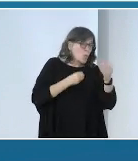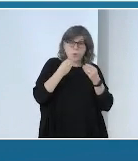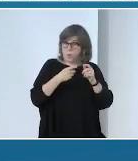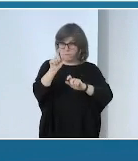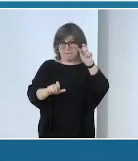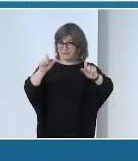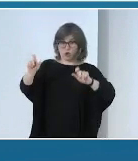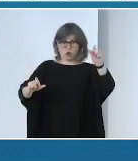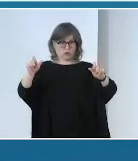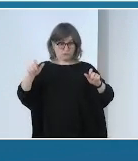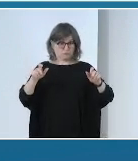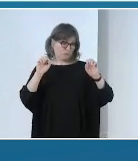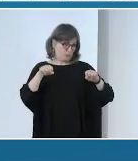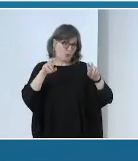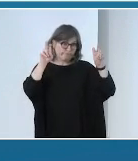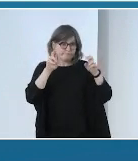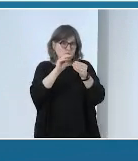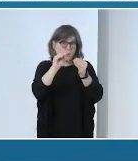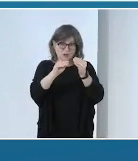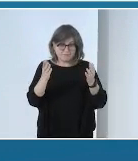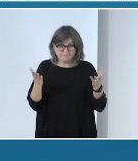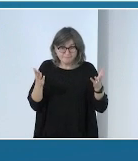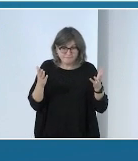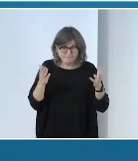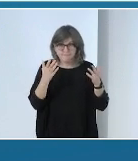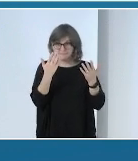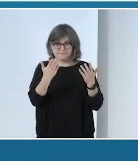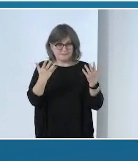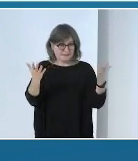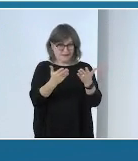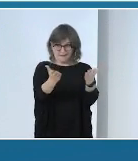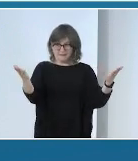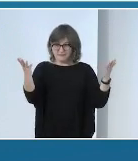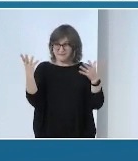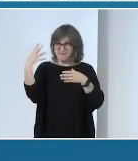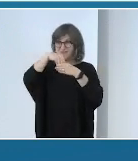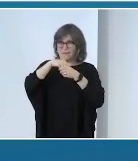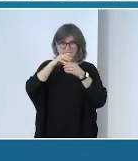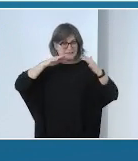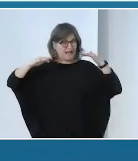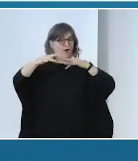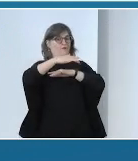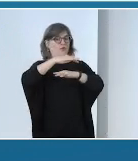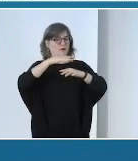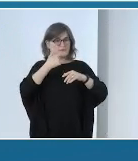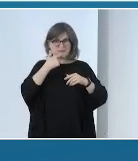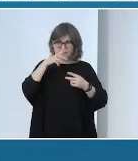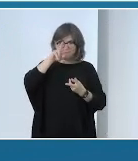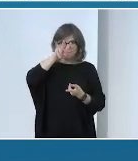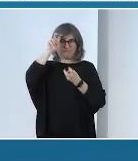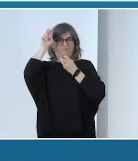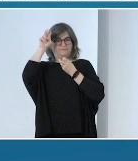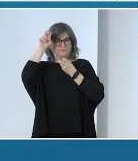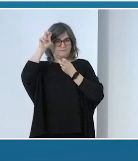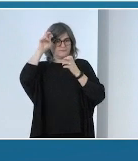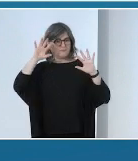personnes. Ces objets de l'environnement, comment ils sont appréhendés? Ils sont